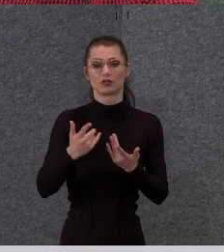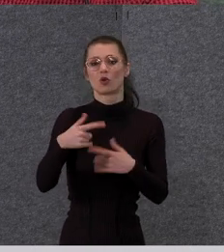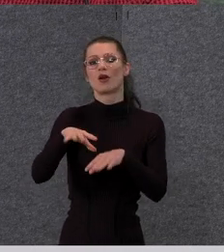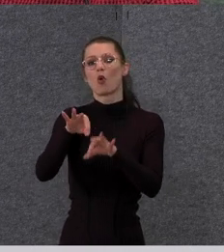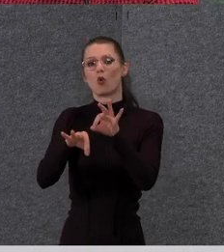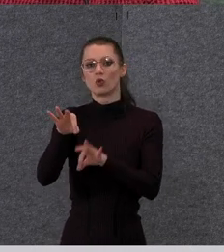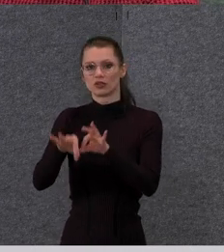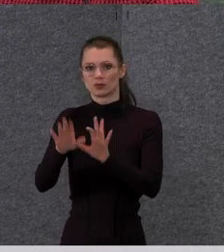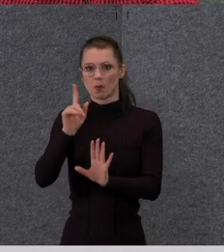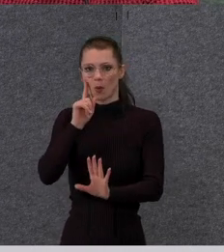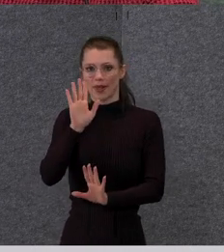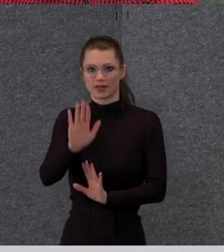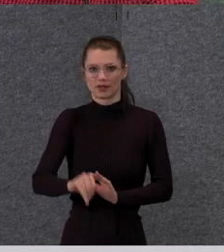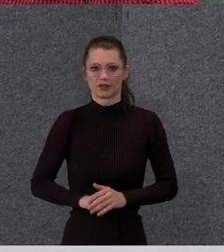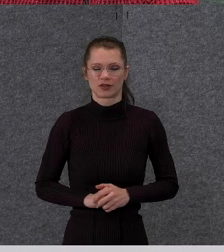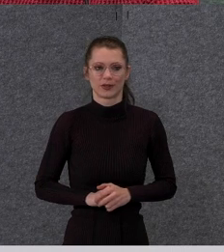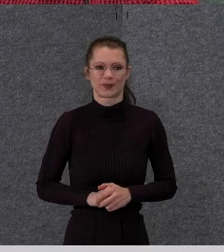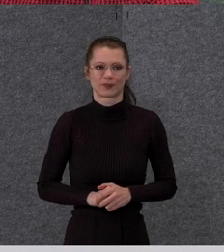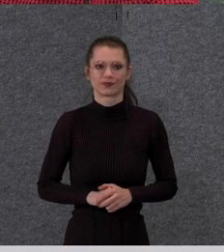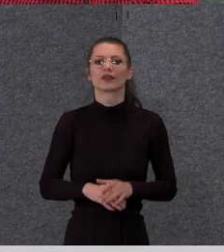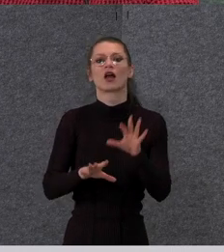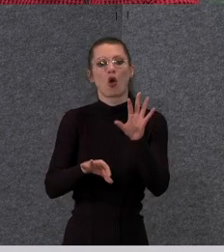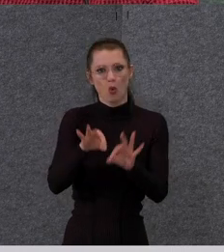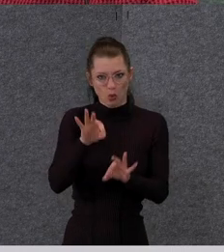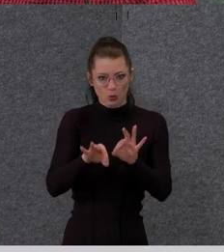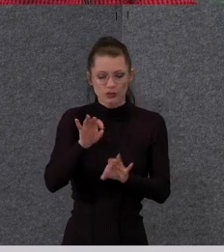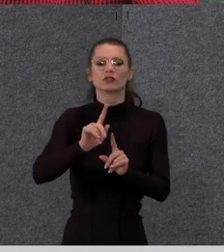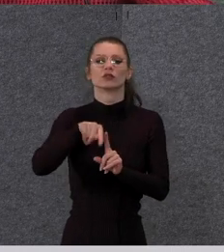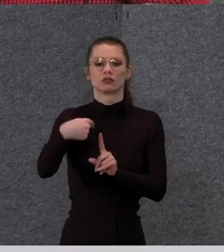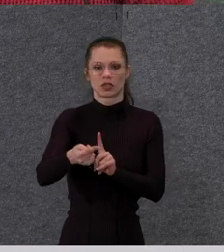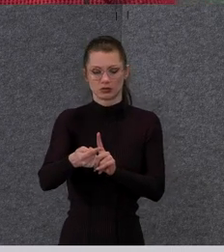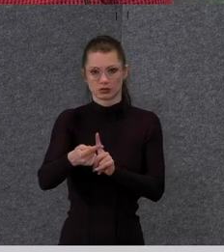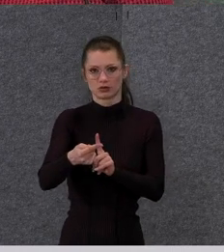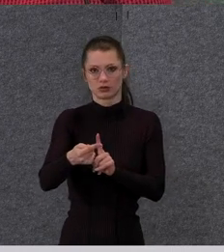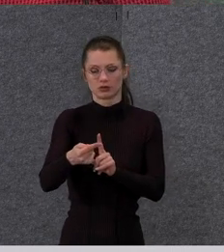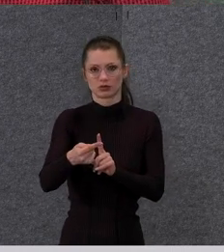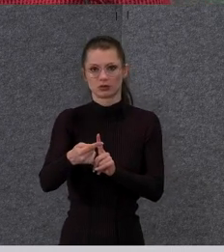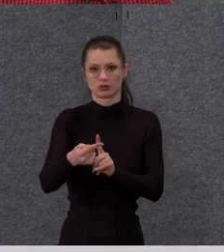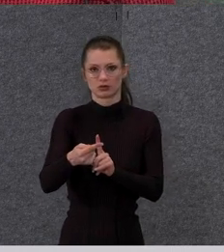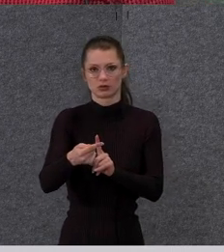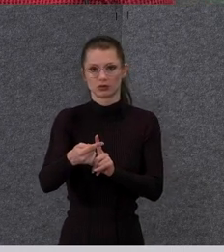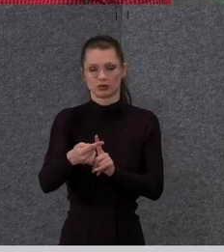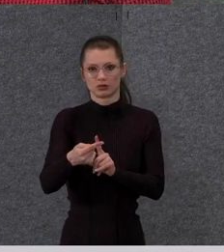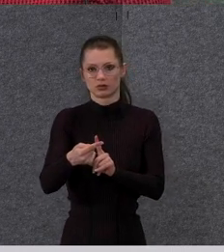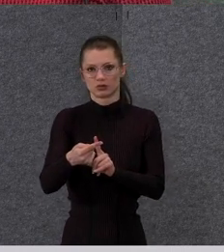losen. Es dauert einen kleinen Moment. Wir losen jetzt eben und ausgewählt wurden.